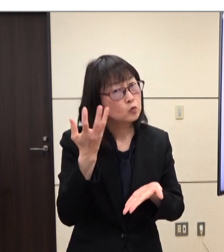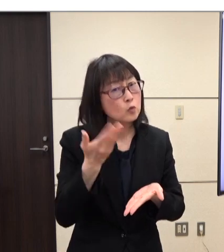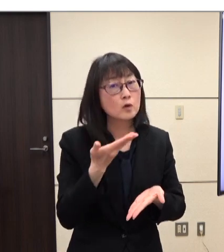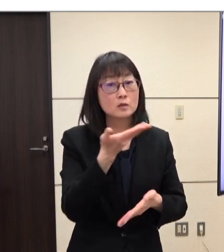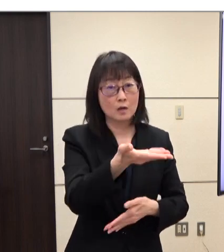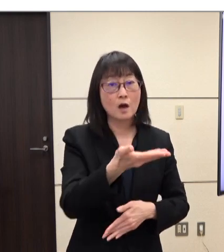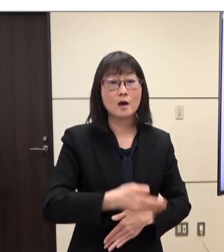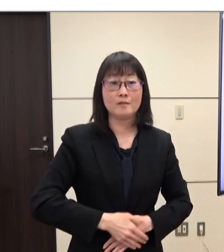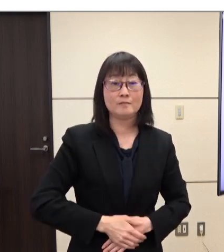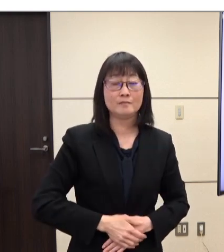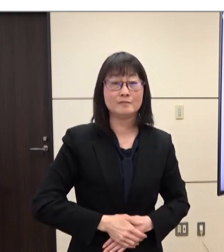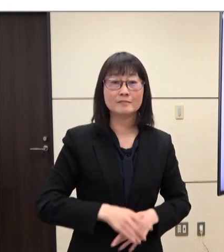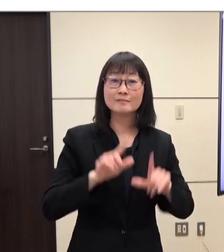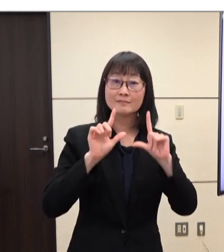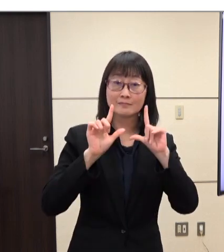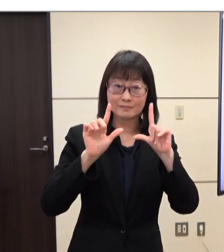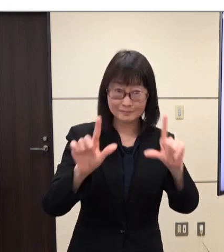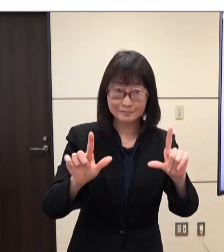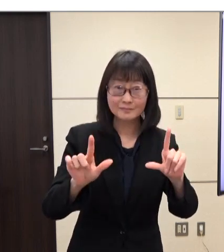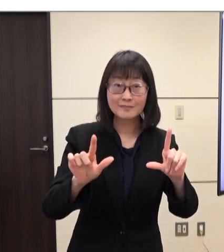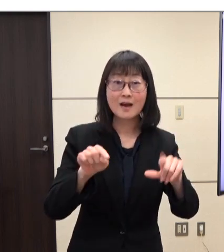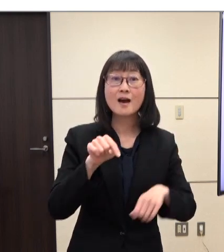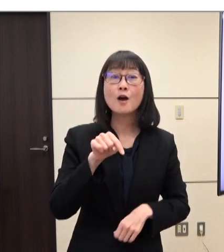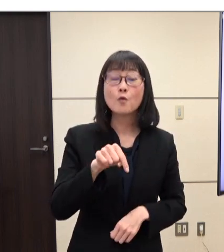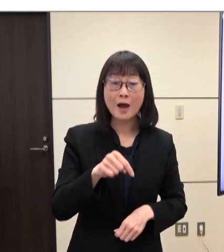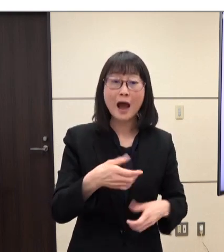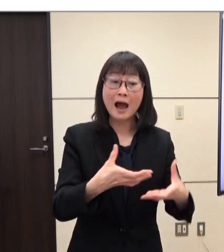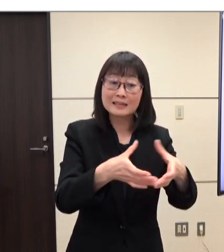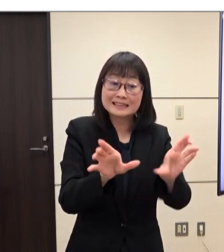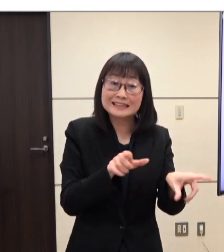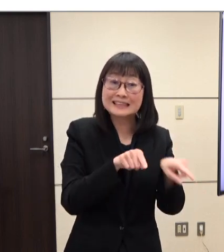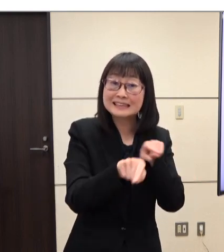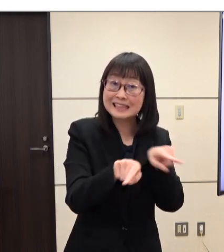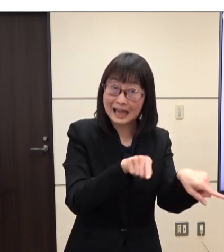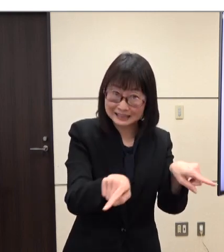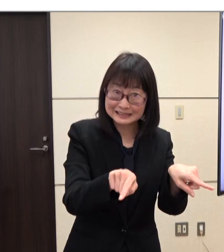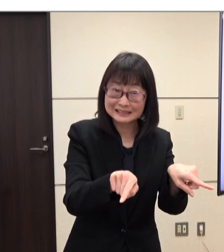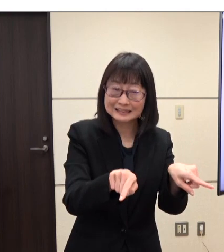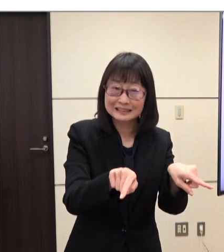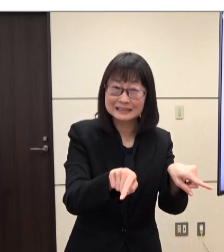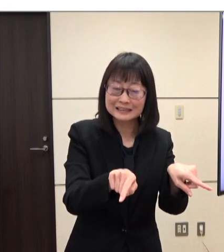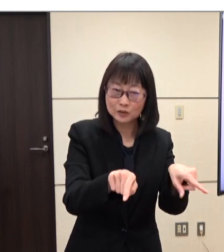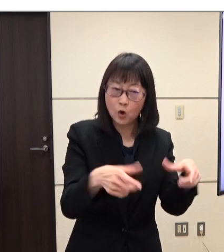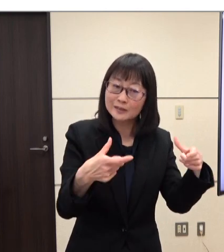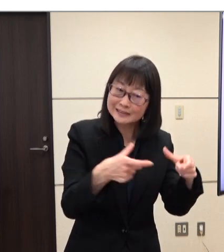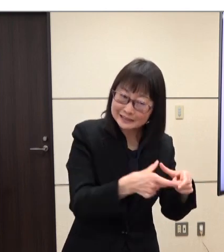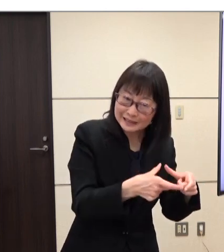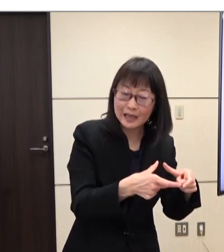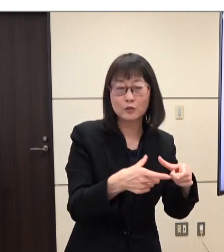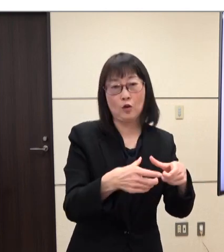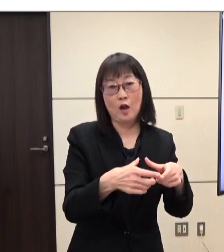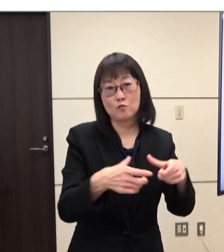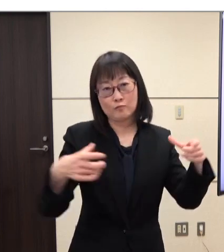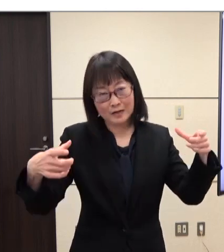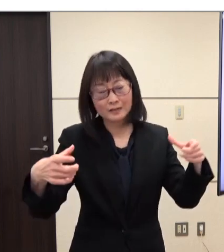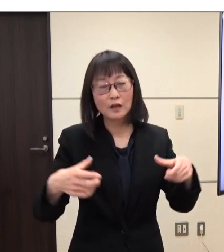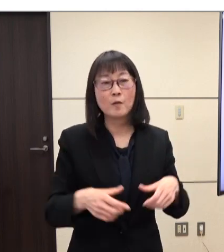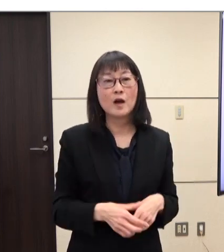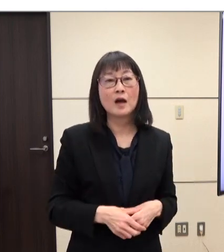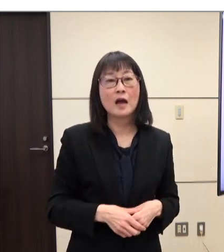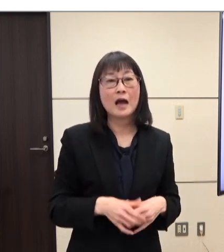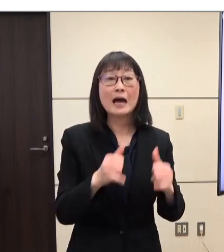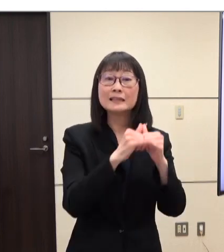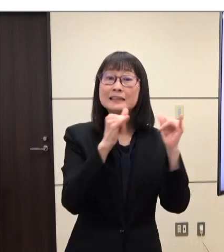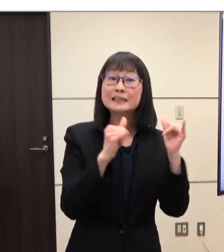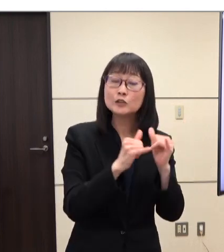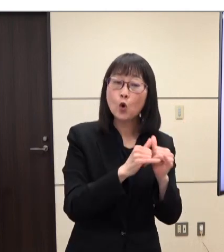自治体の規模などによって、変わってまいります。で、人口10万人未満の市